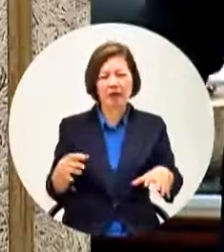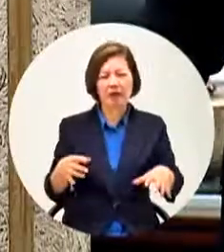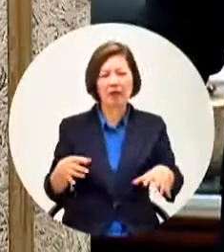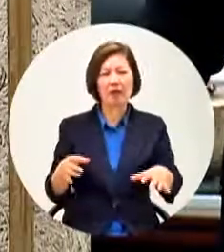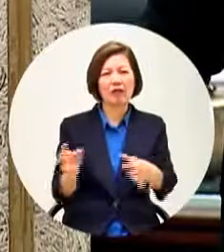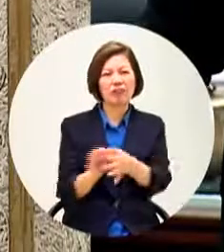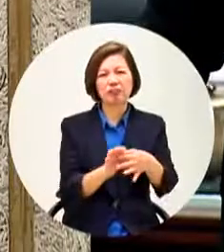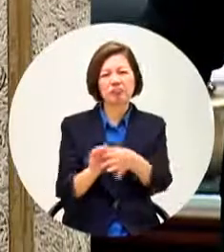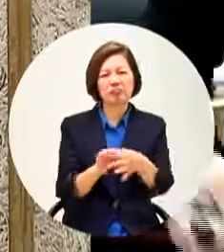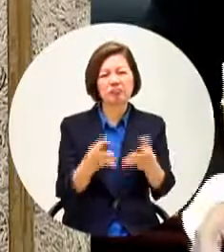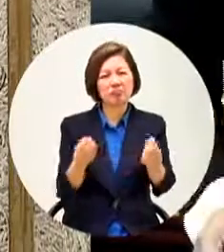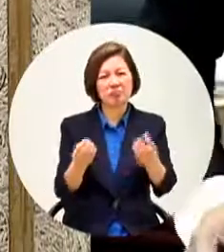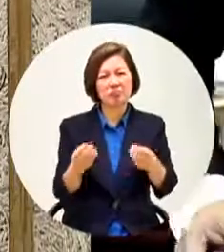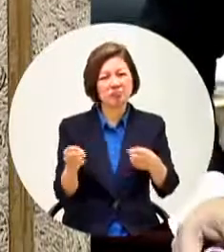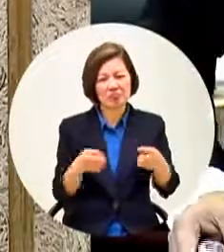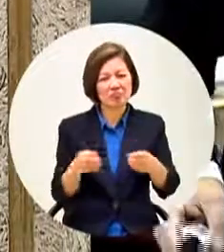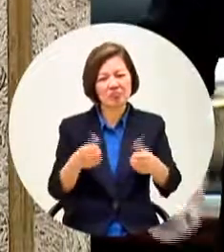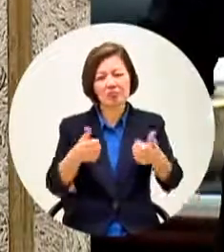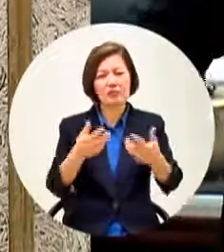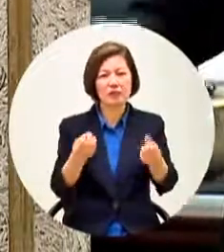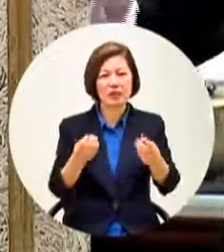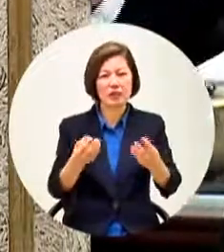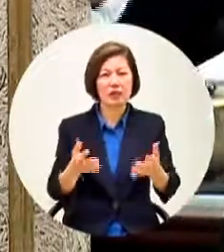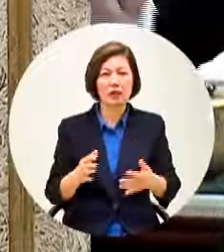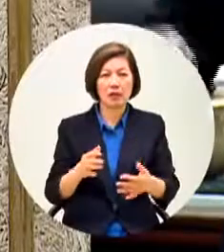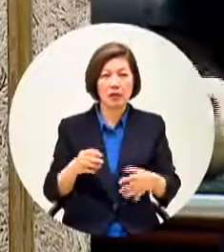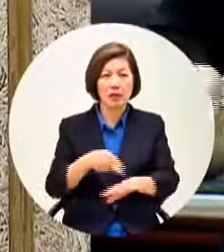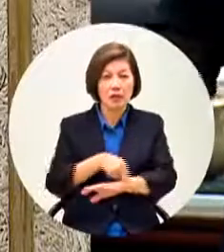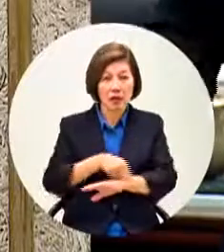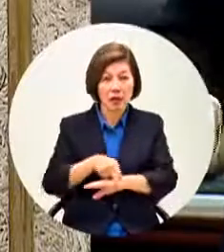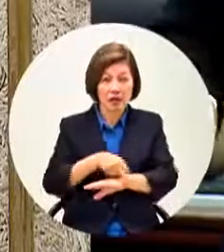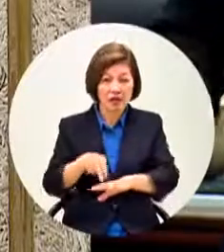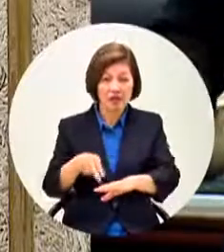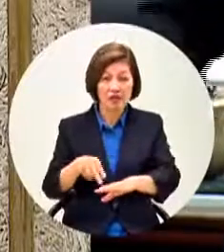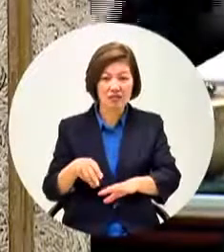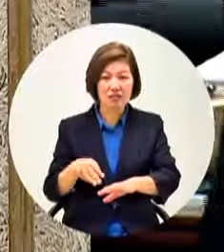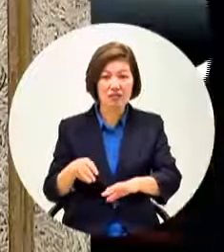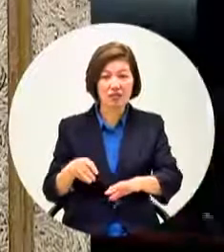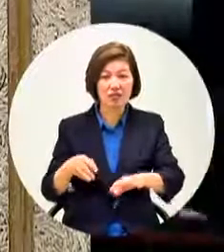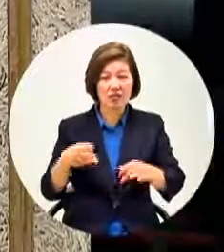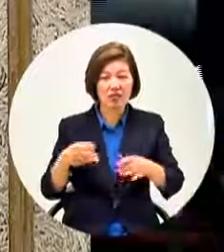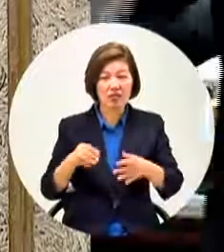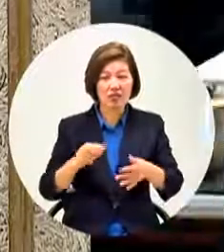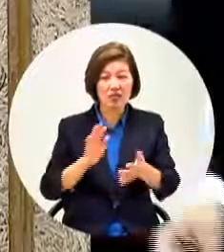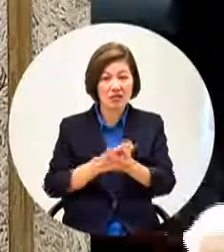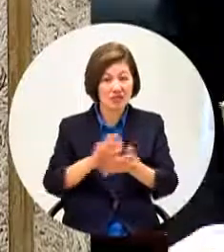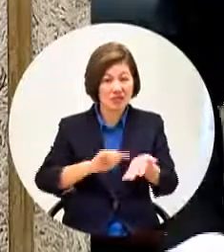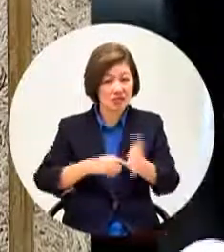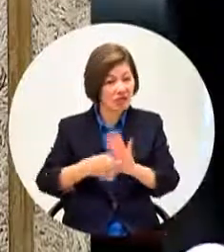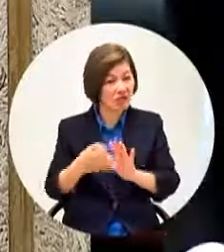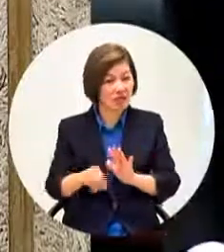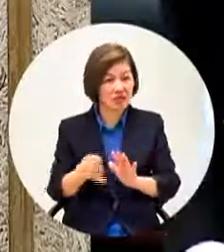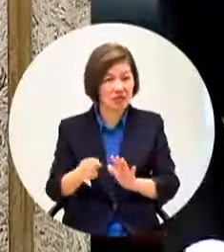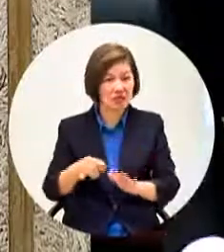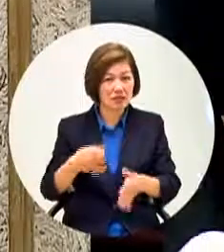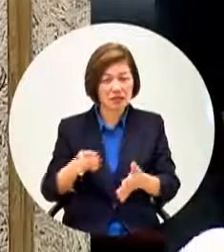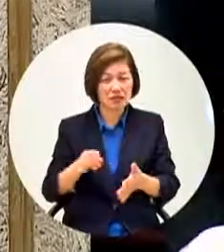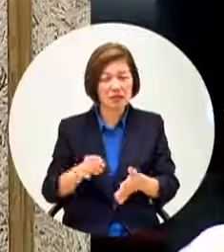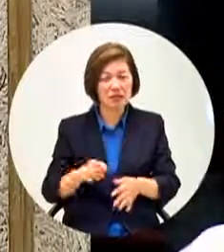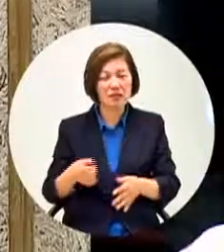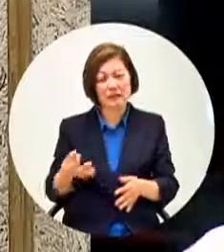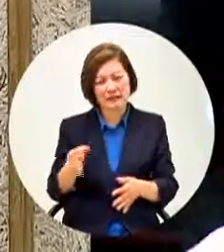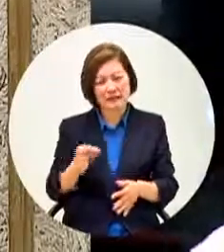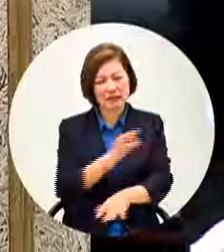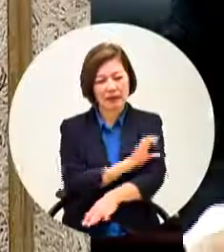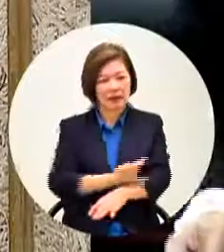做出来迄个改善哦，排水做了无效果，无功能出来，这条钱变白开，对不对？